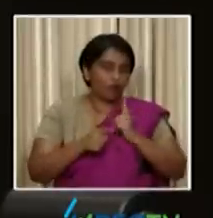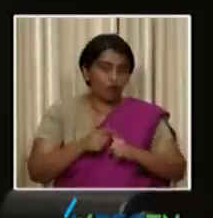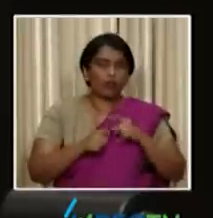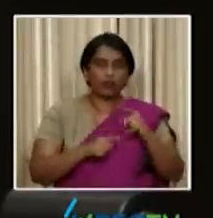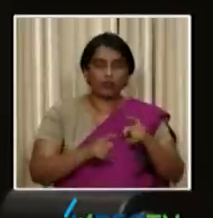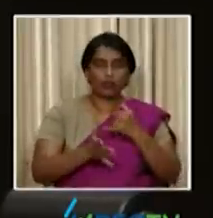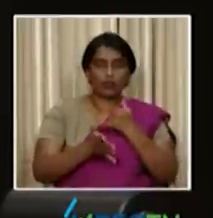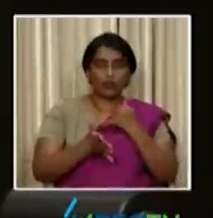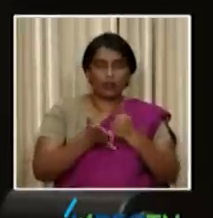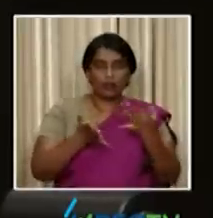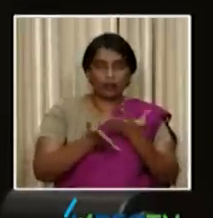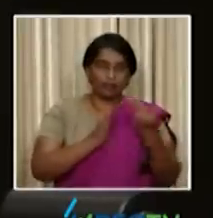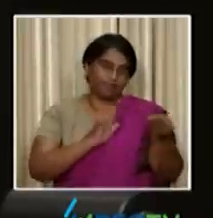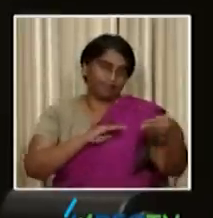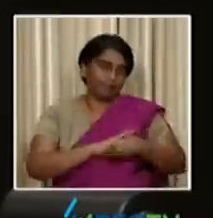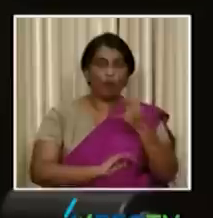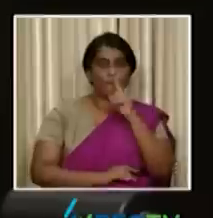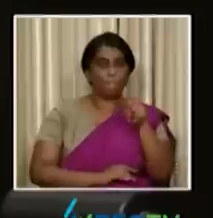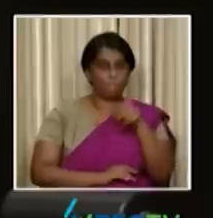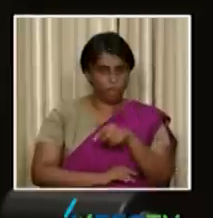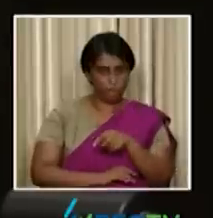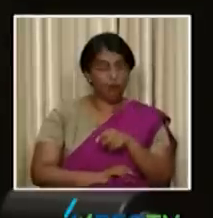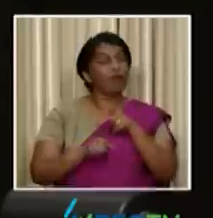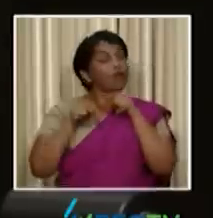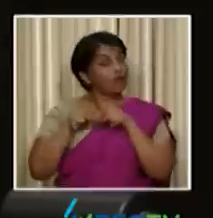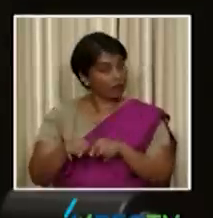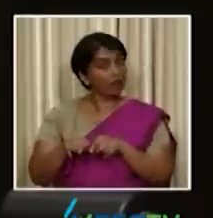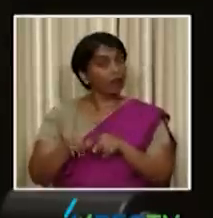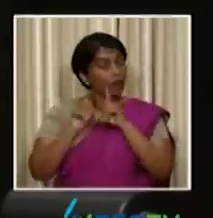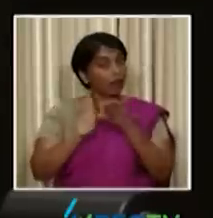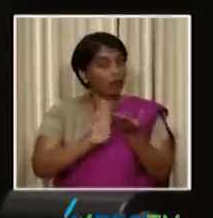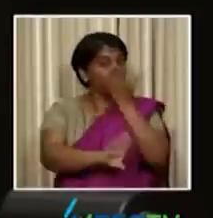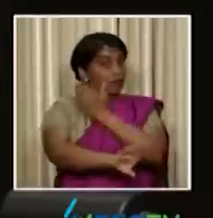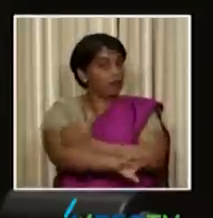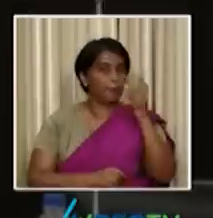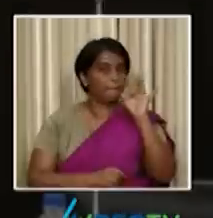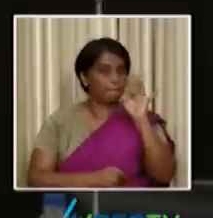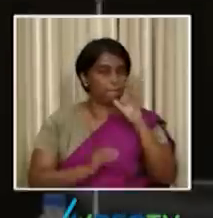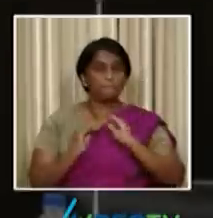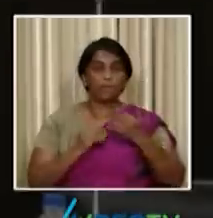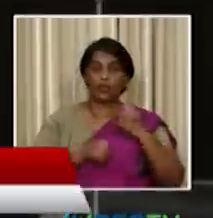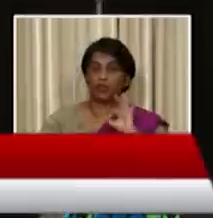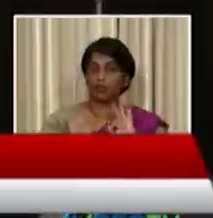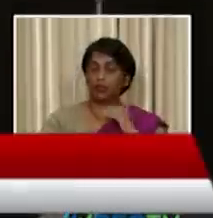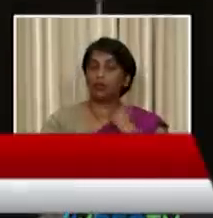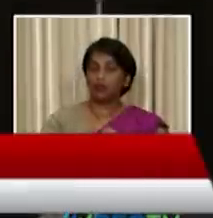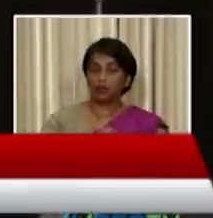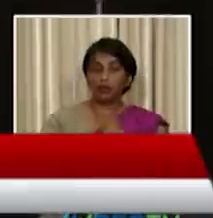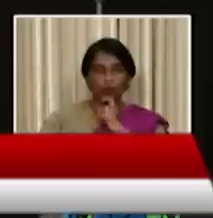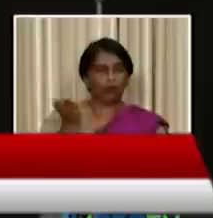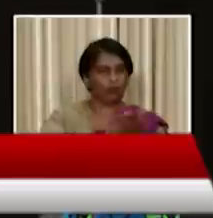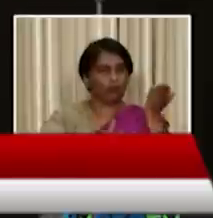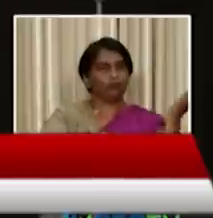ලිංගික අල්ලස කියන එක අපි අලුතෙන් හඳුන්වලා දෙන වරදක්. හැබැයි ඒක අතීතයට බලපාන විදිහට අපිට ගේන්න බෑ. යහපාලන ආණ්ඩු කාලේ නඩු